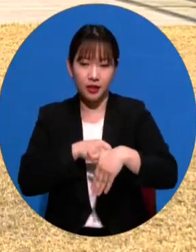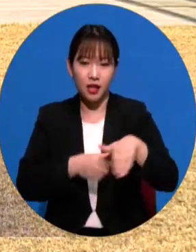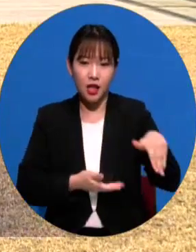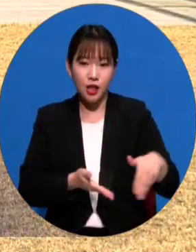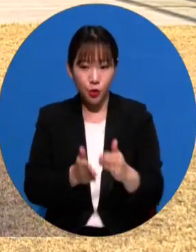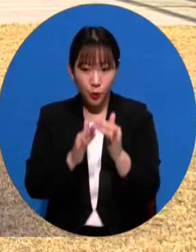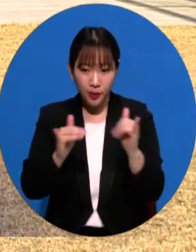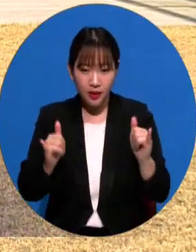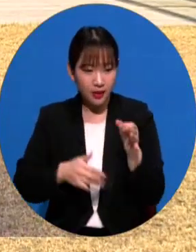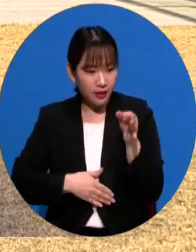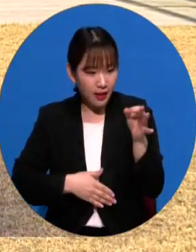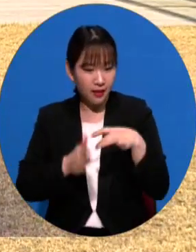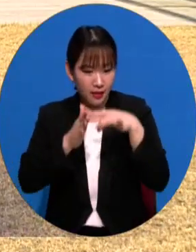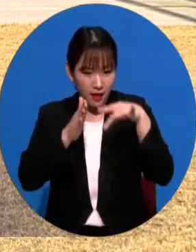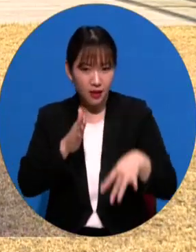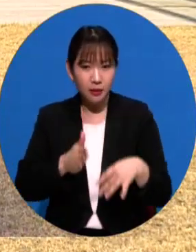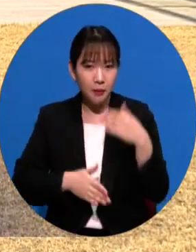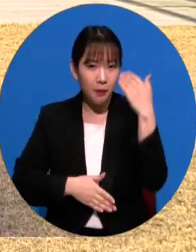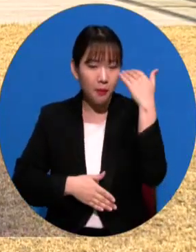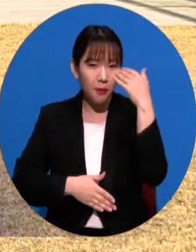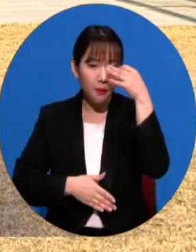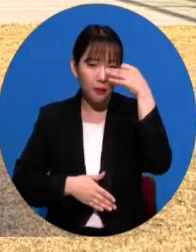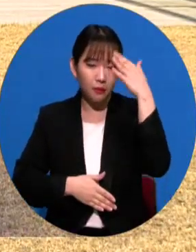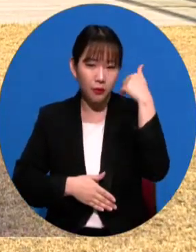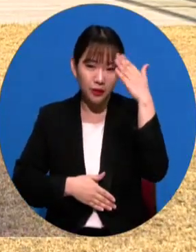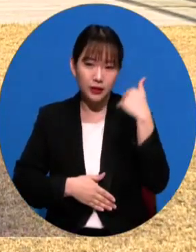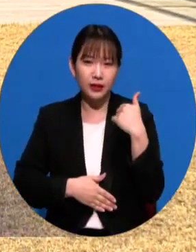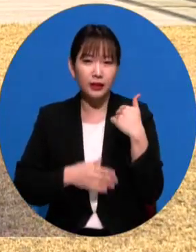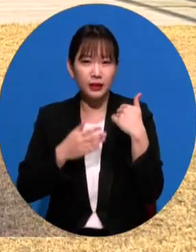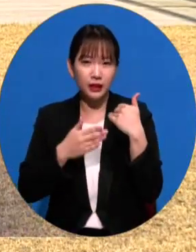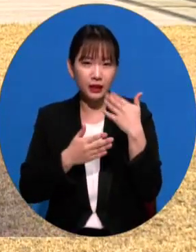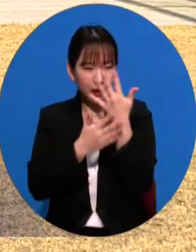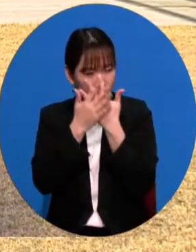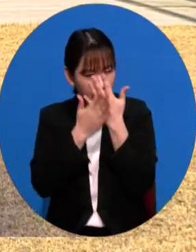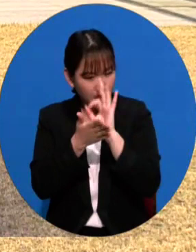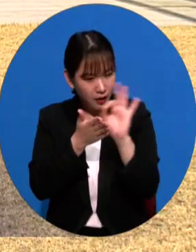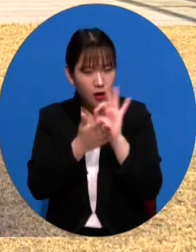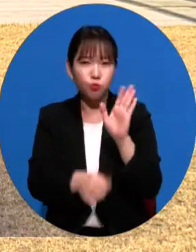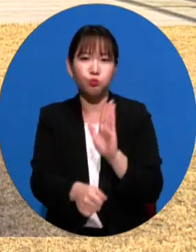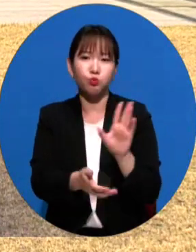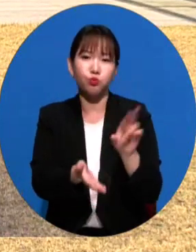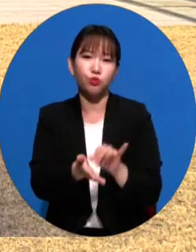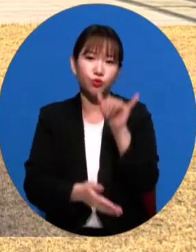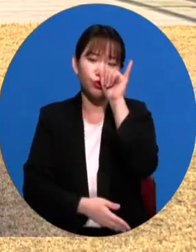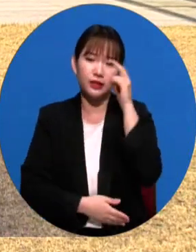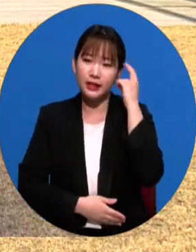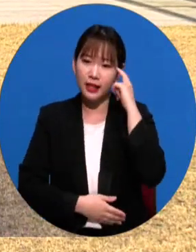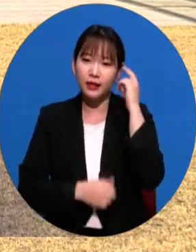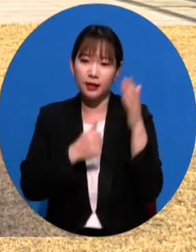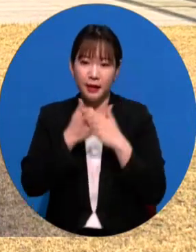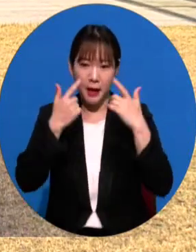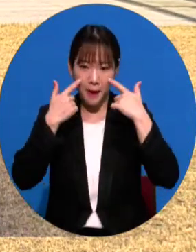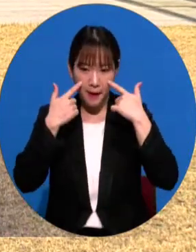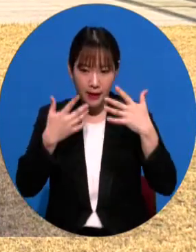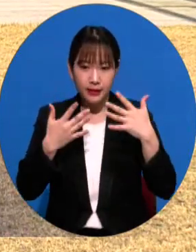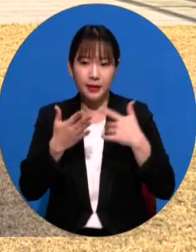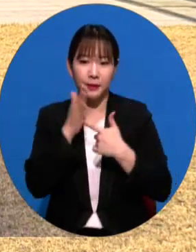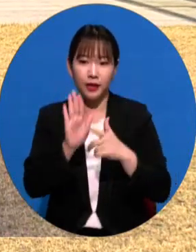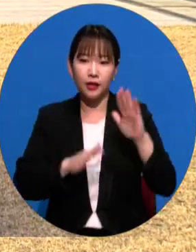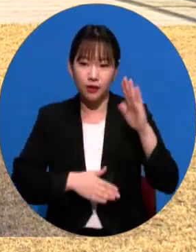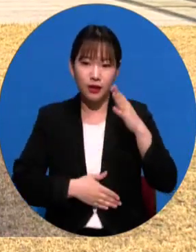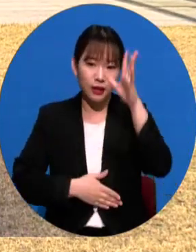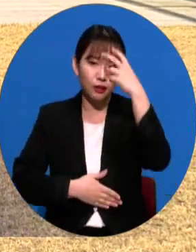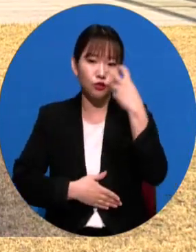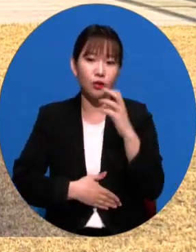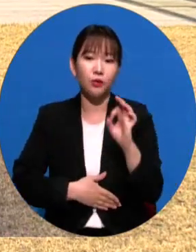혈세가 보이지 않게끔 투명하지 못한 것은 문제가 있다고 판단되기 때문에 이것은 반드시 투명하게 밝혀질 수 있는 이런 경찰